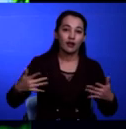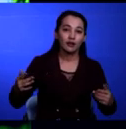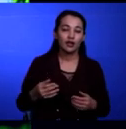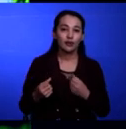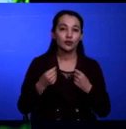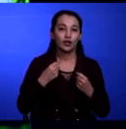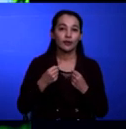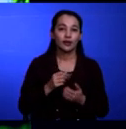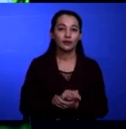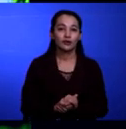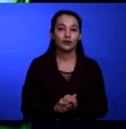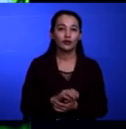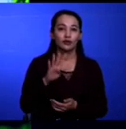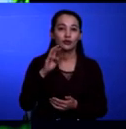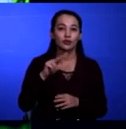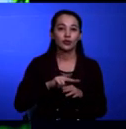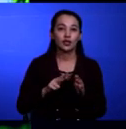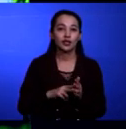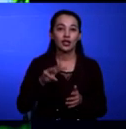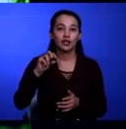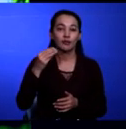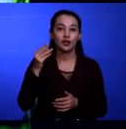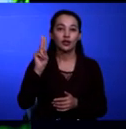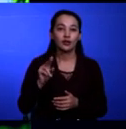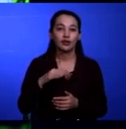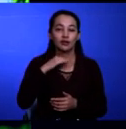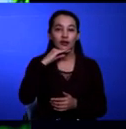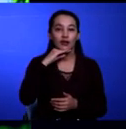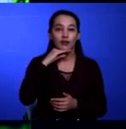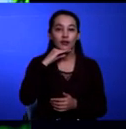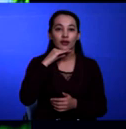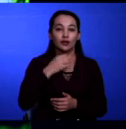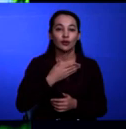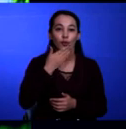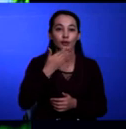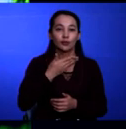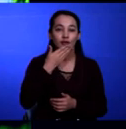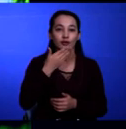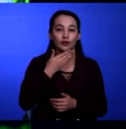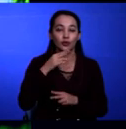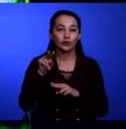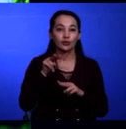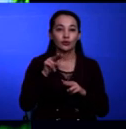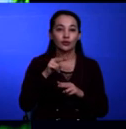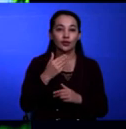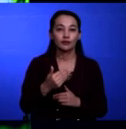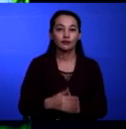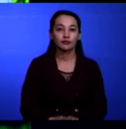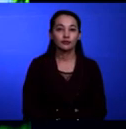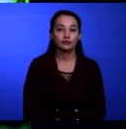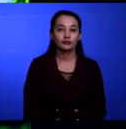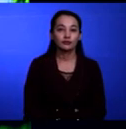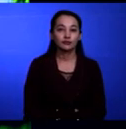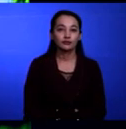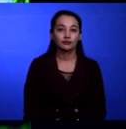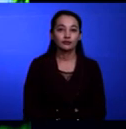mustahkamlayapmiz. 418 mashqni diqqat bilan o'qiyman, kuzatib turing.